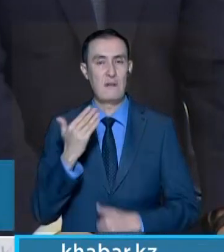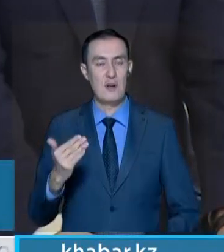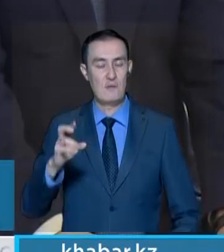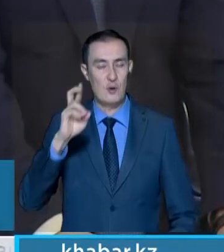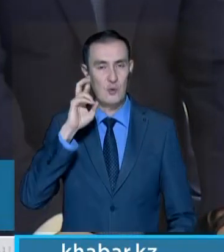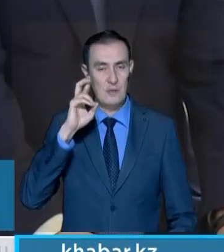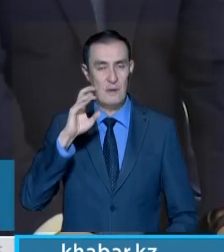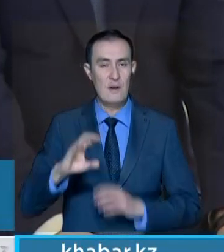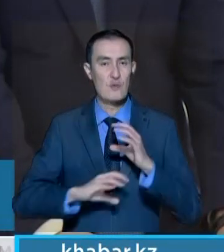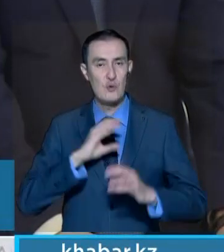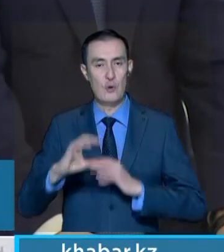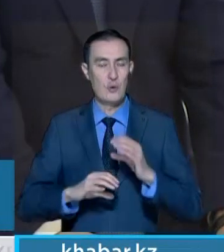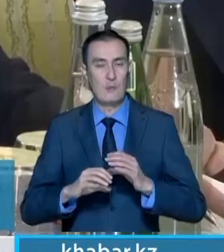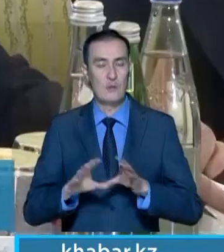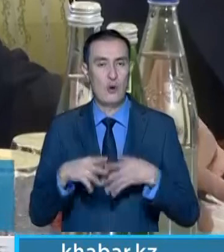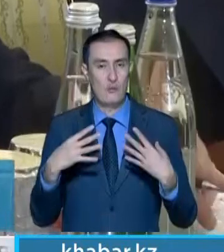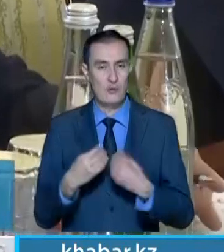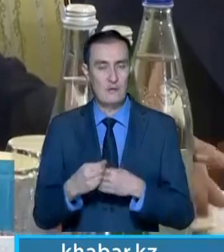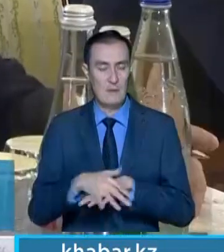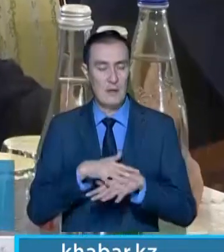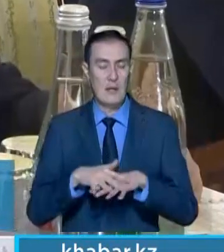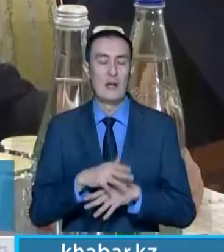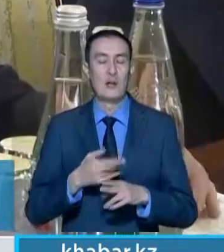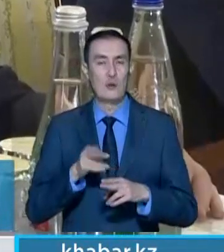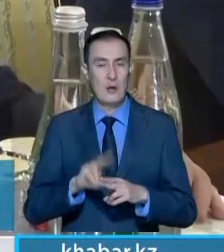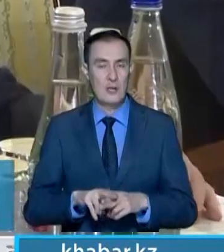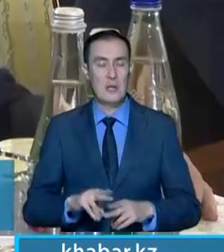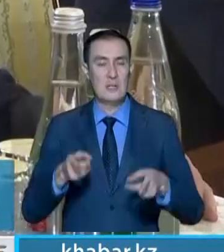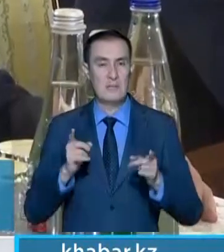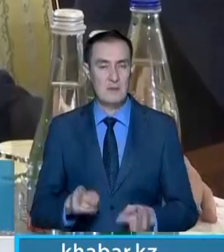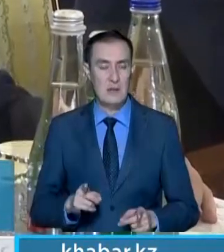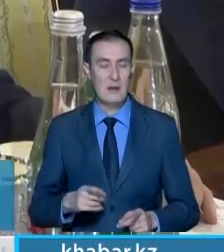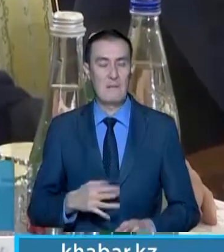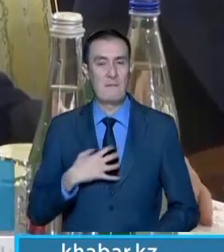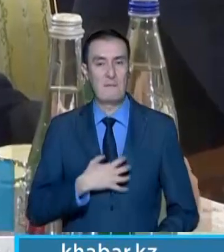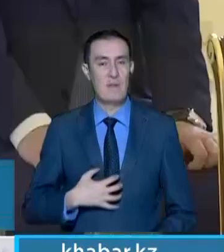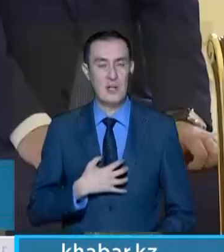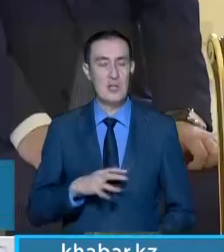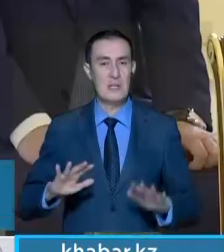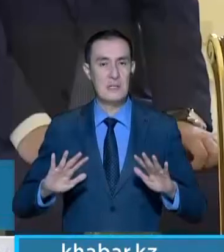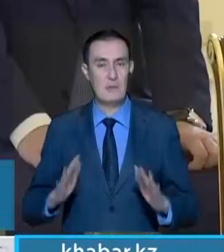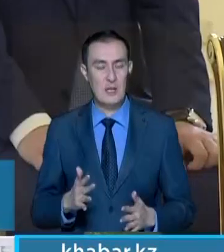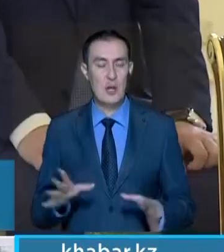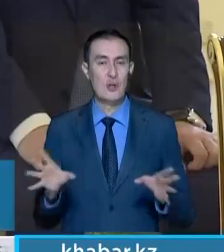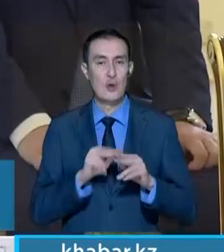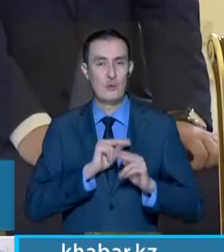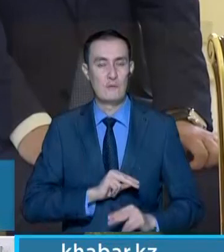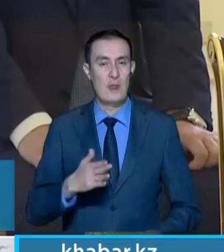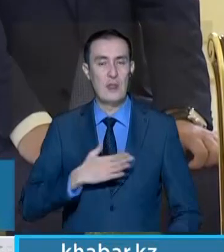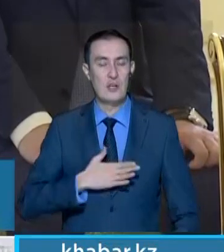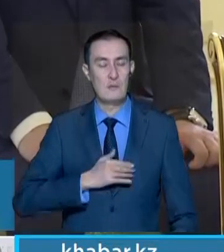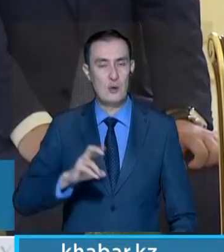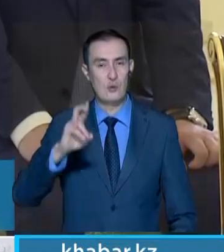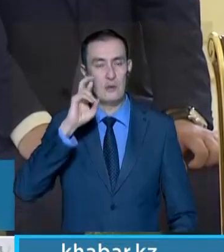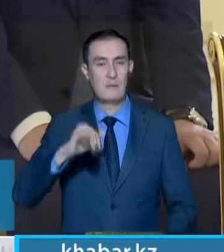страны в мировом сообществе. Я думаю, что это действительно историческое событие. Сотрудничество между нашими